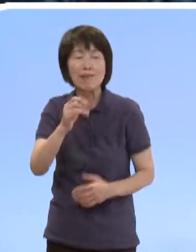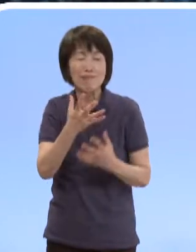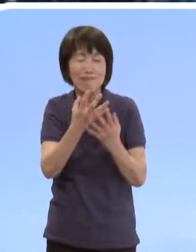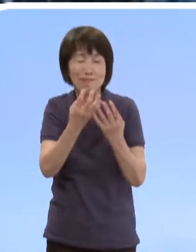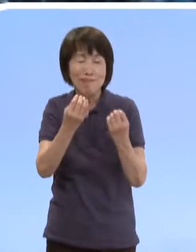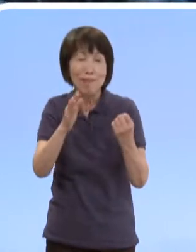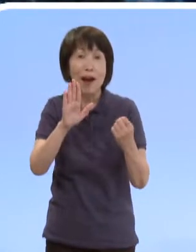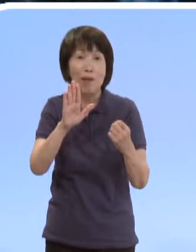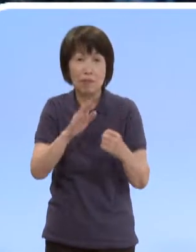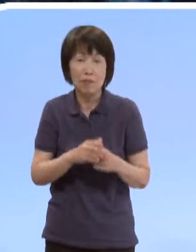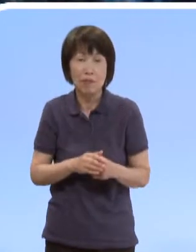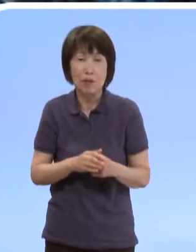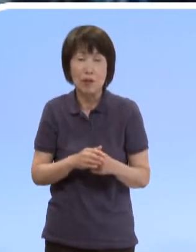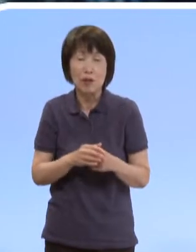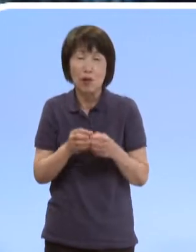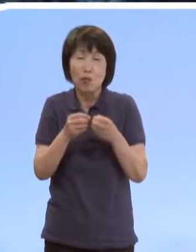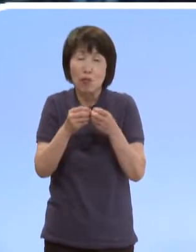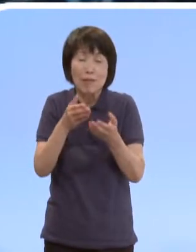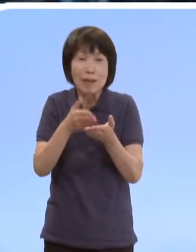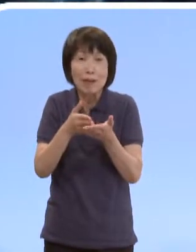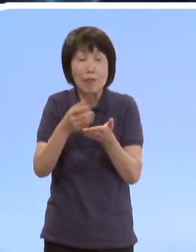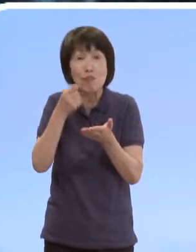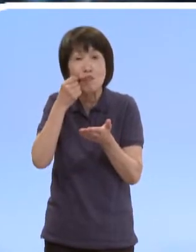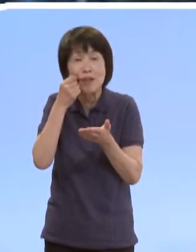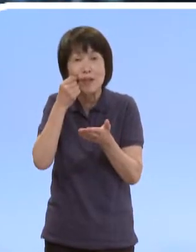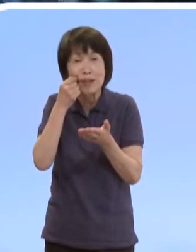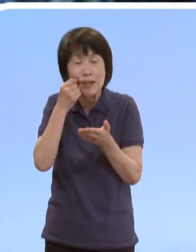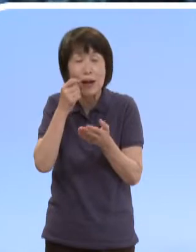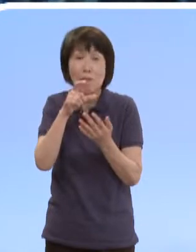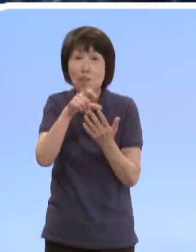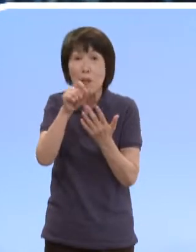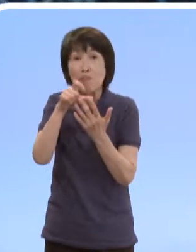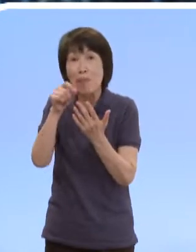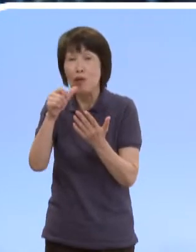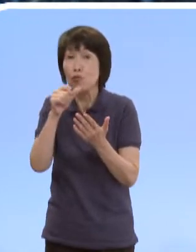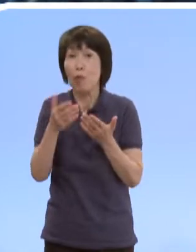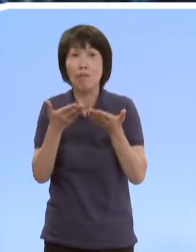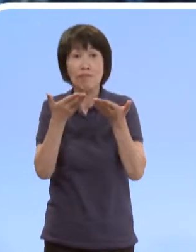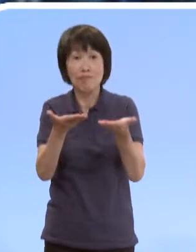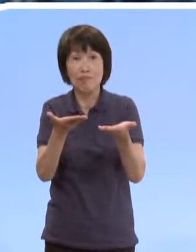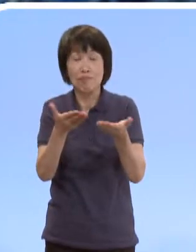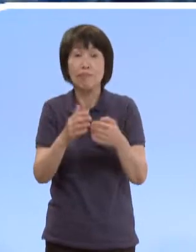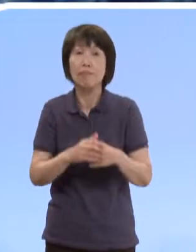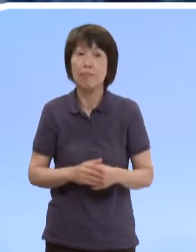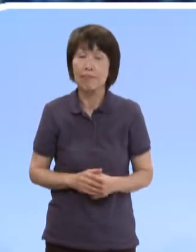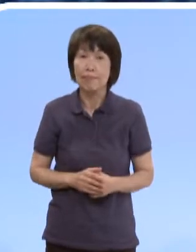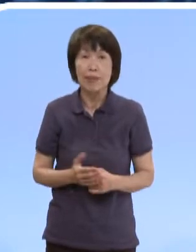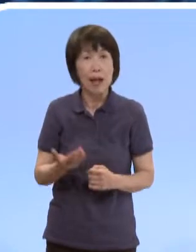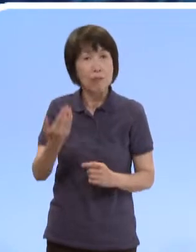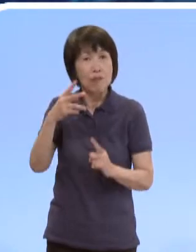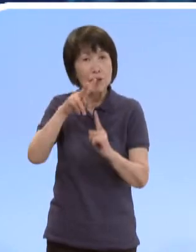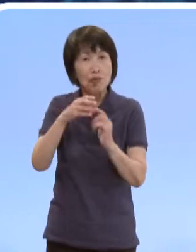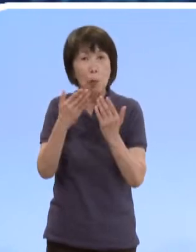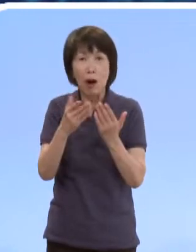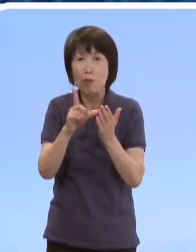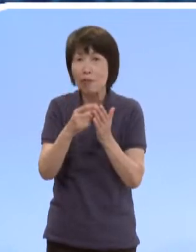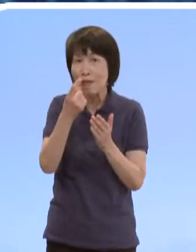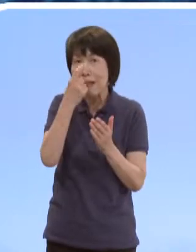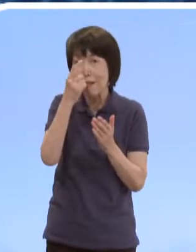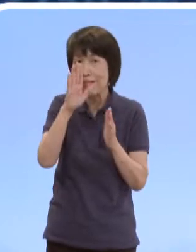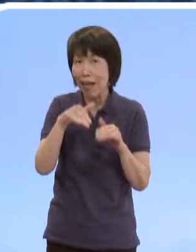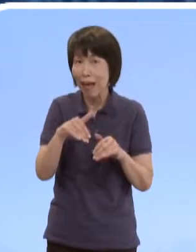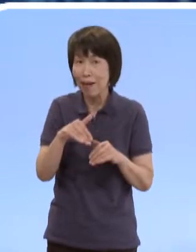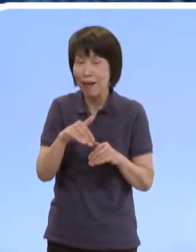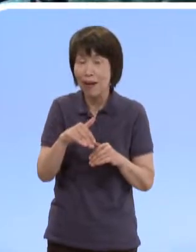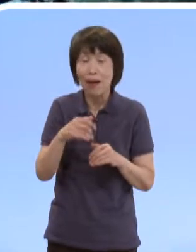イあります。今日それだけある星を1個ずつ数えてらんないので明るいのを紹介しようと思うんですけども、小学校の頃よく思い